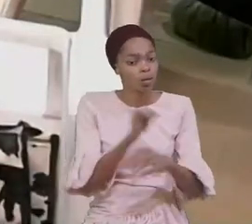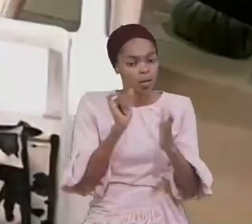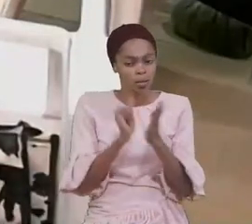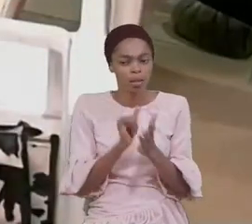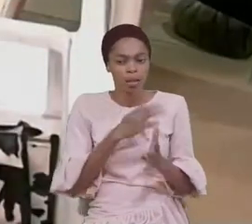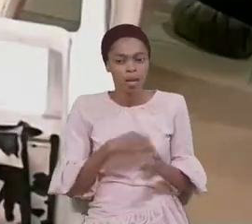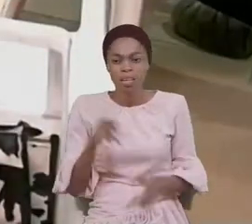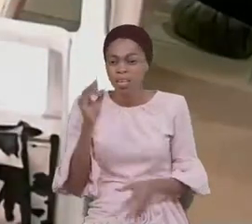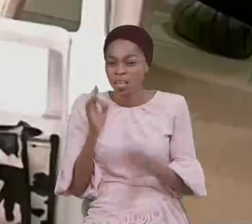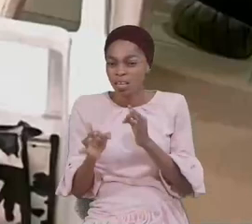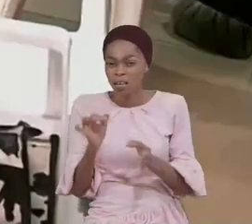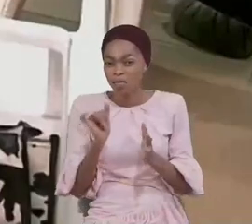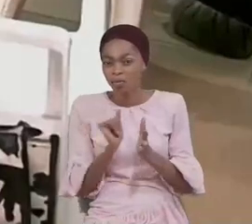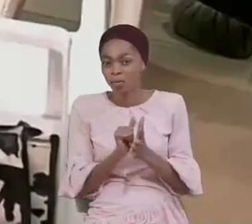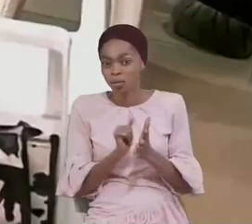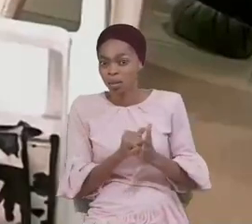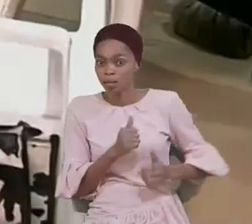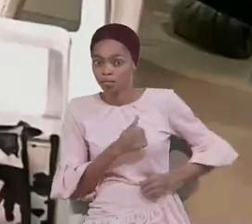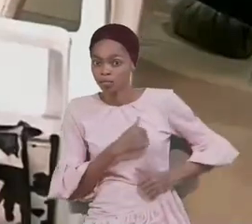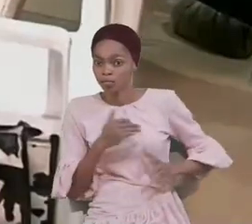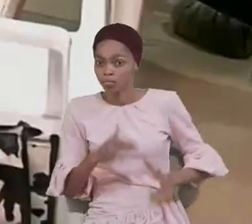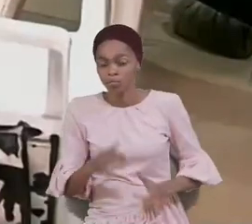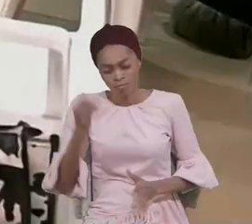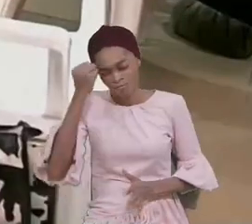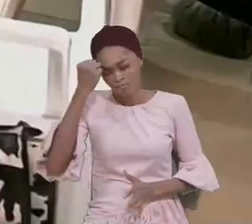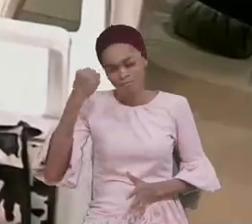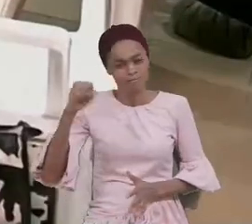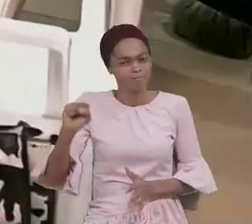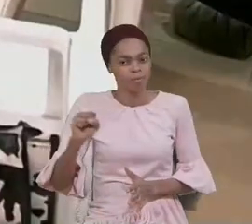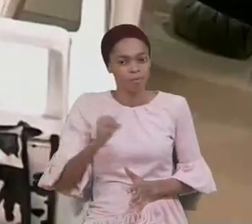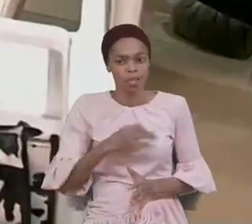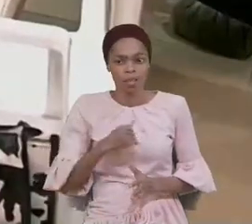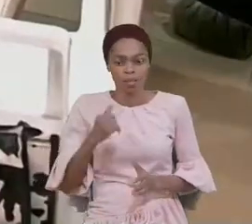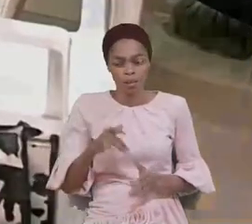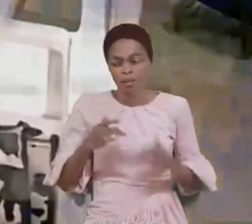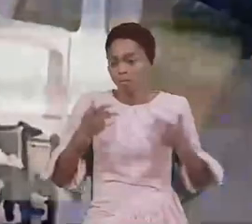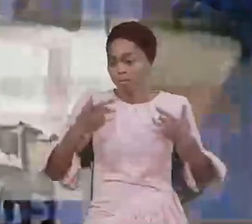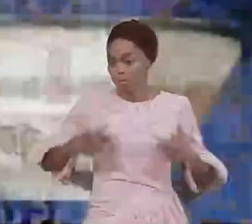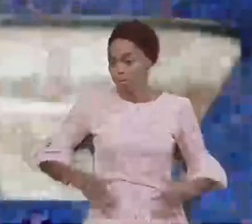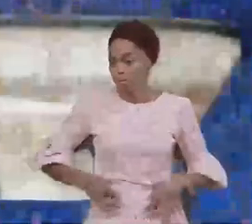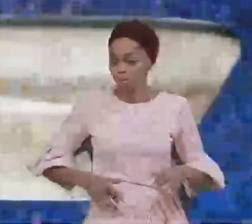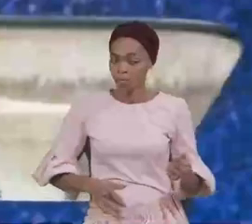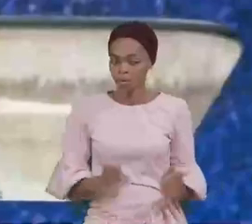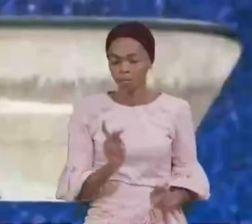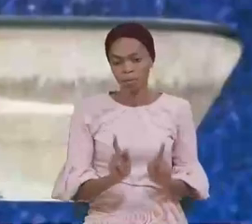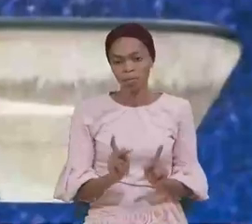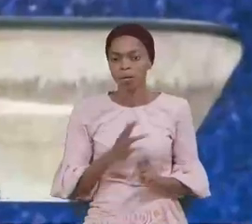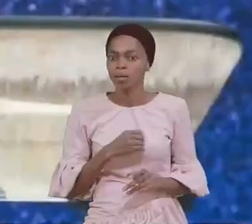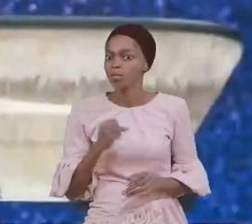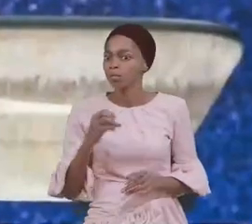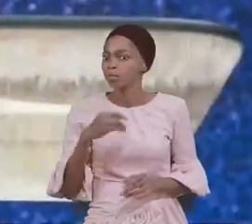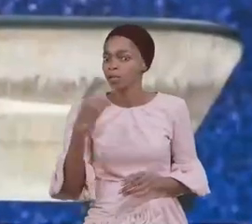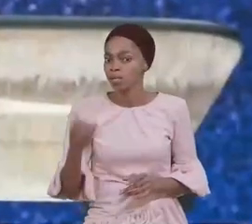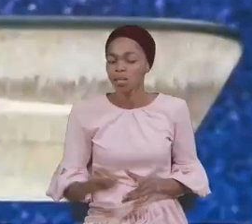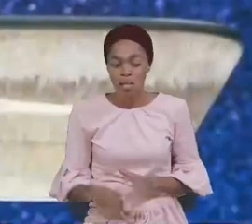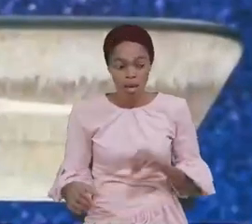Si et telle chose, oui, se présente parmi eux, cela va décourager